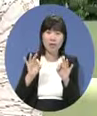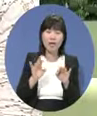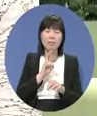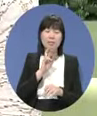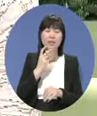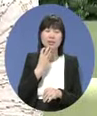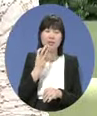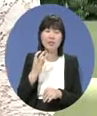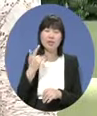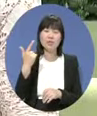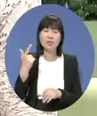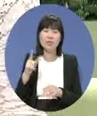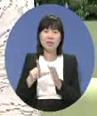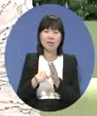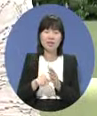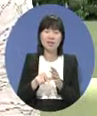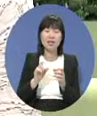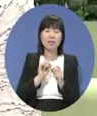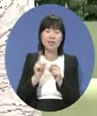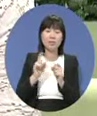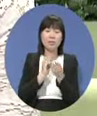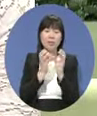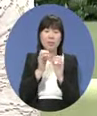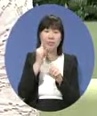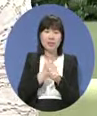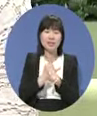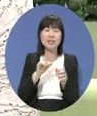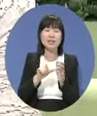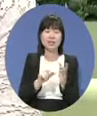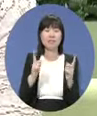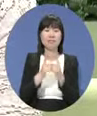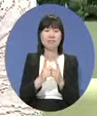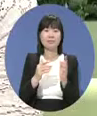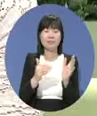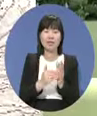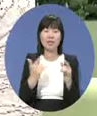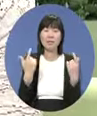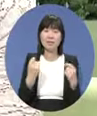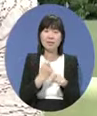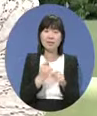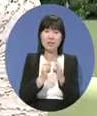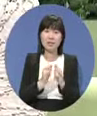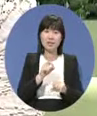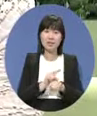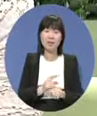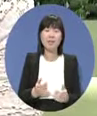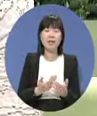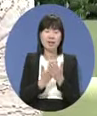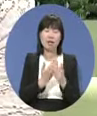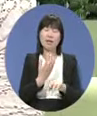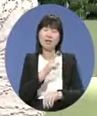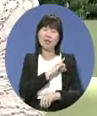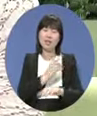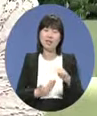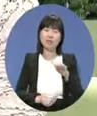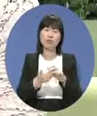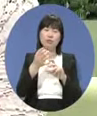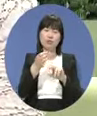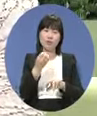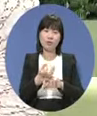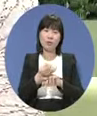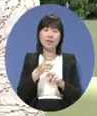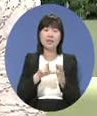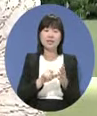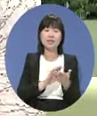만 3세에서 만 6세 때 거의 꽃피는 그런 시기거든요. 네. 그래서 마찬가지 사회성 발달의 황금기예요. 근데 이제 이때가